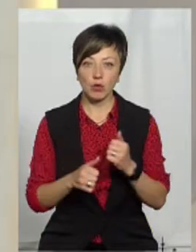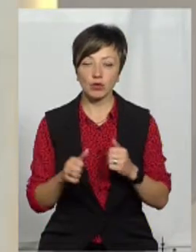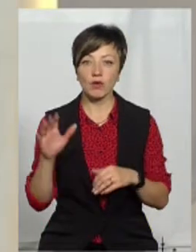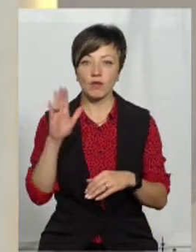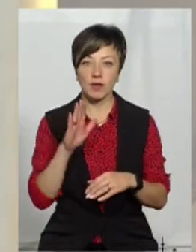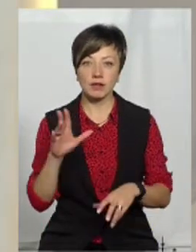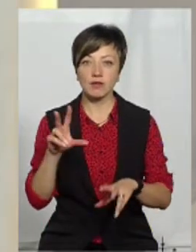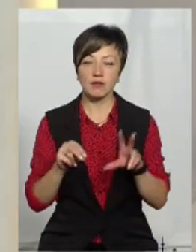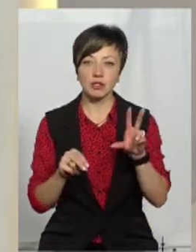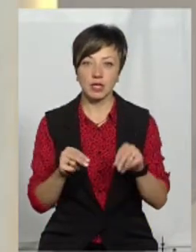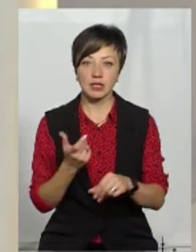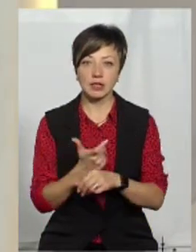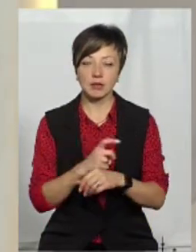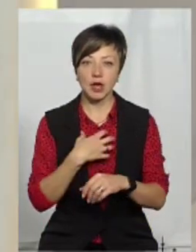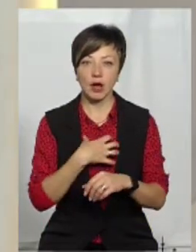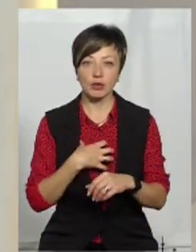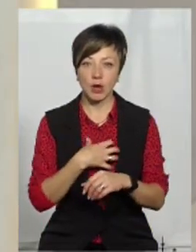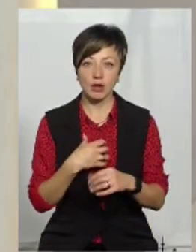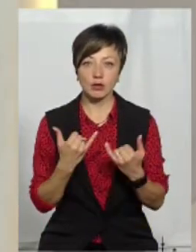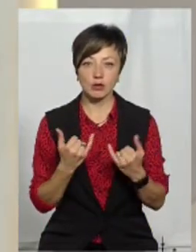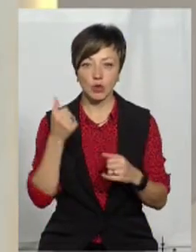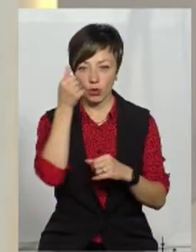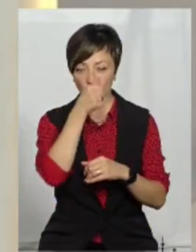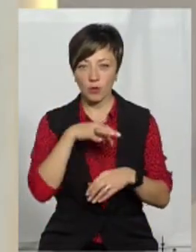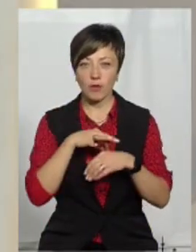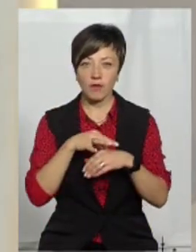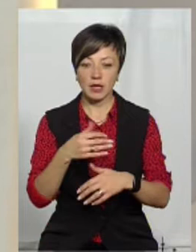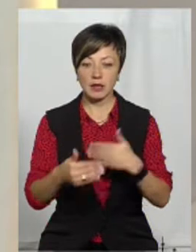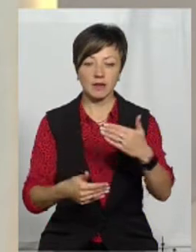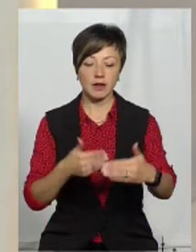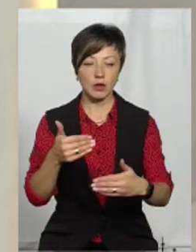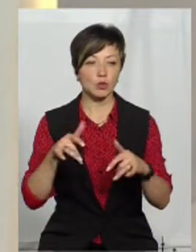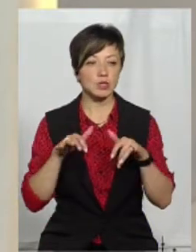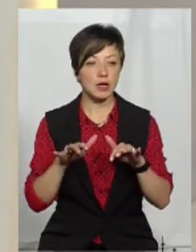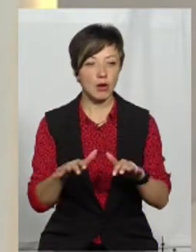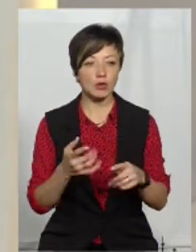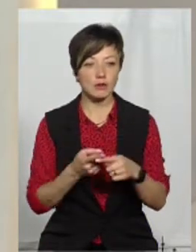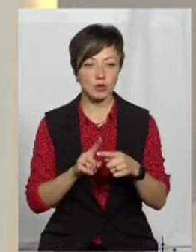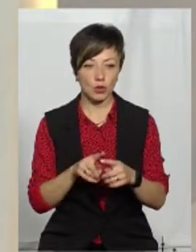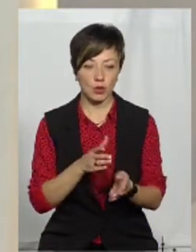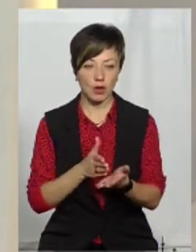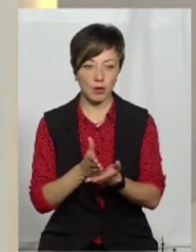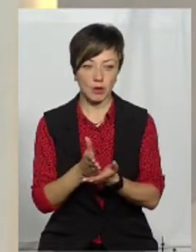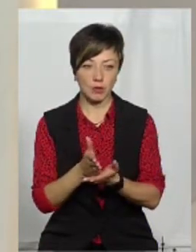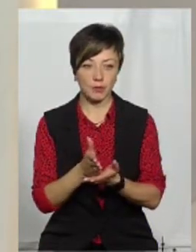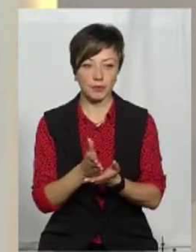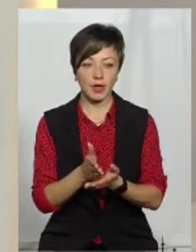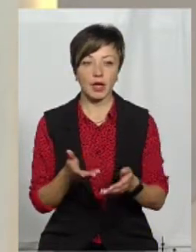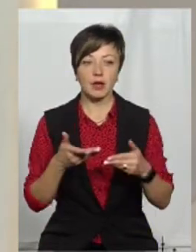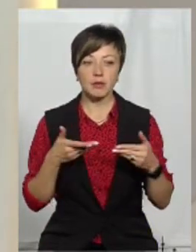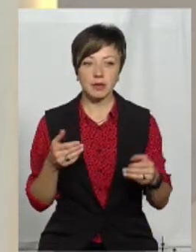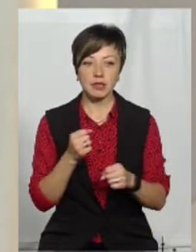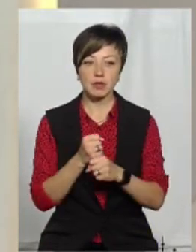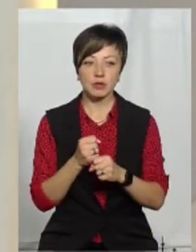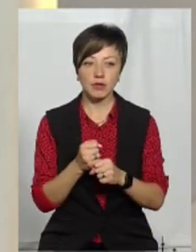вересня, вважаю, це є найбільш актуальним. І цього року ми так само провели, ну, цілу хвилю заходів з цього напрямку. Зокрема, ми